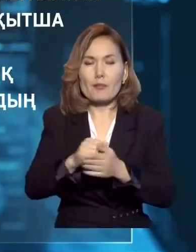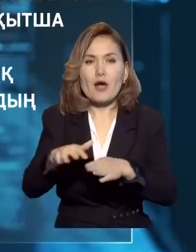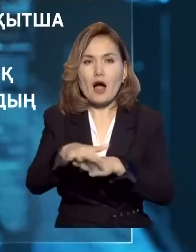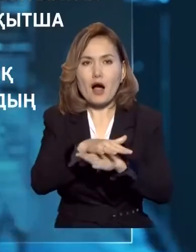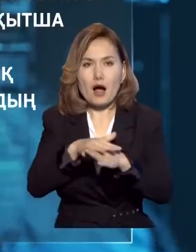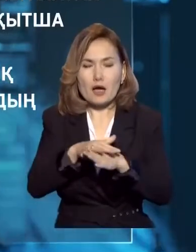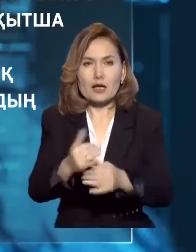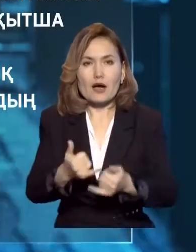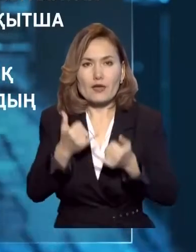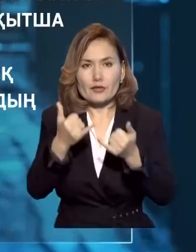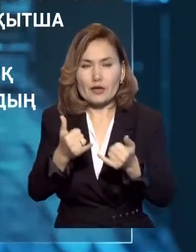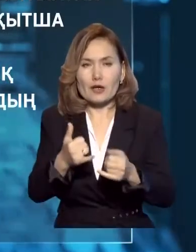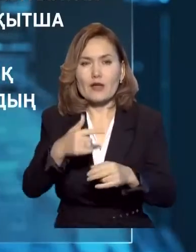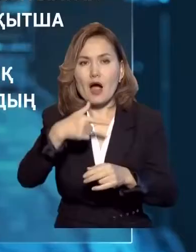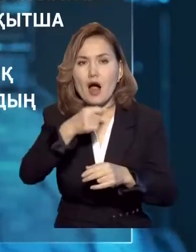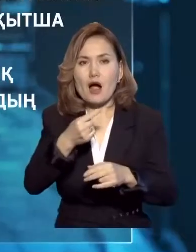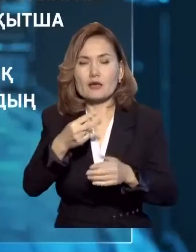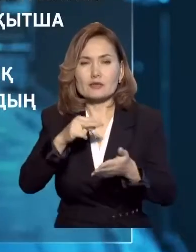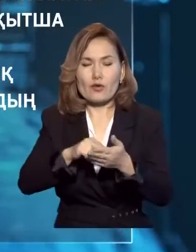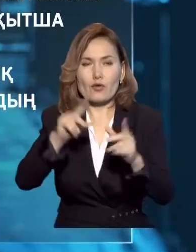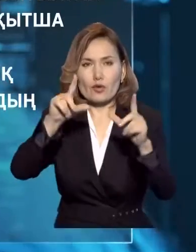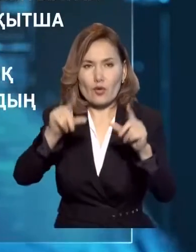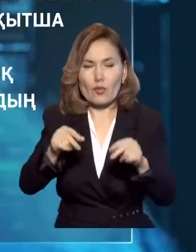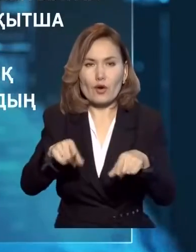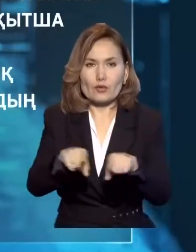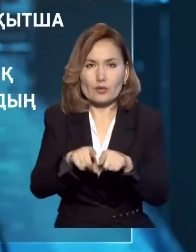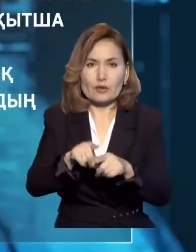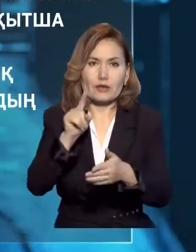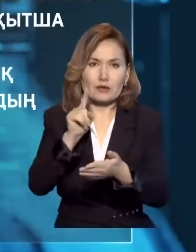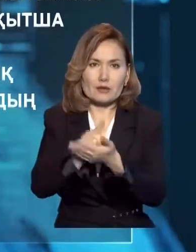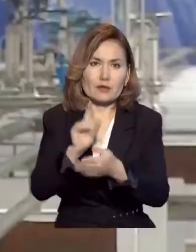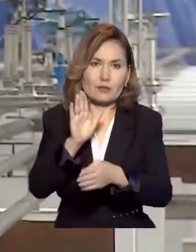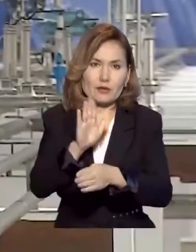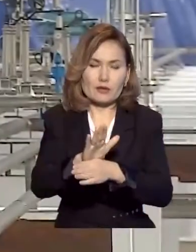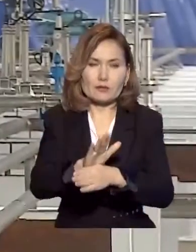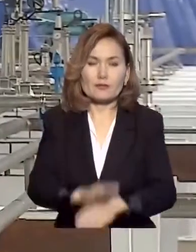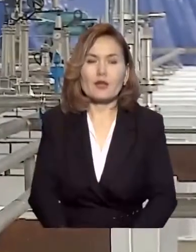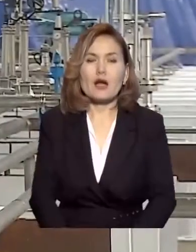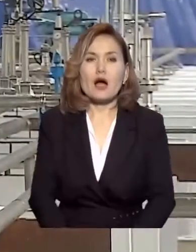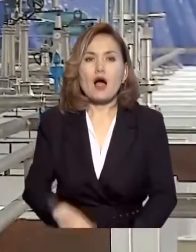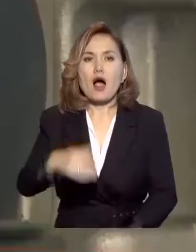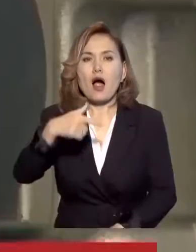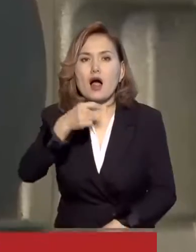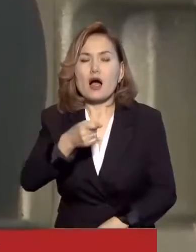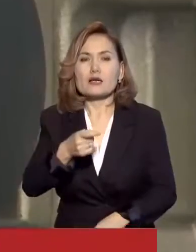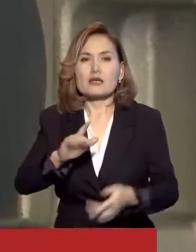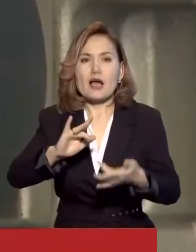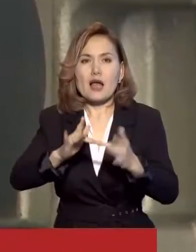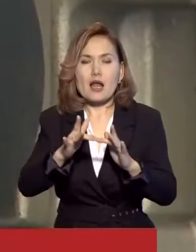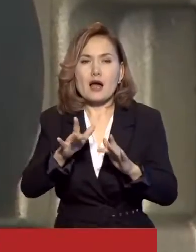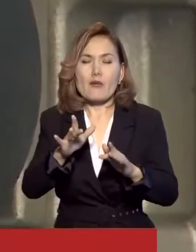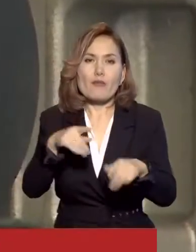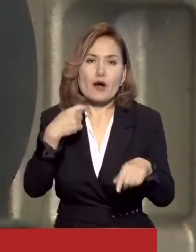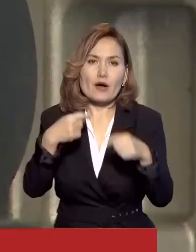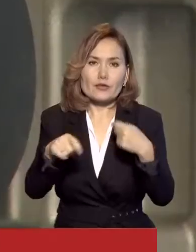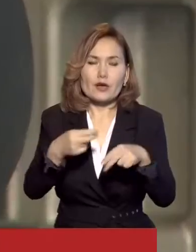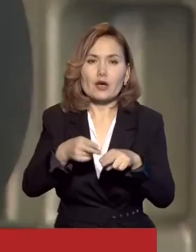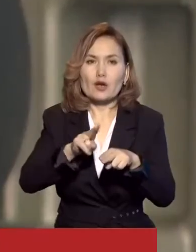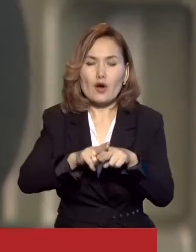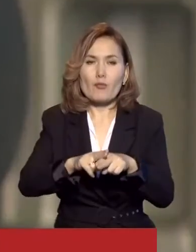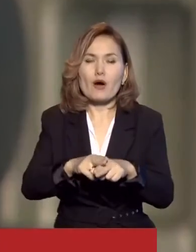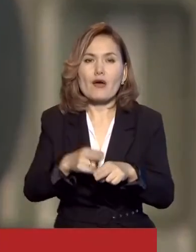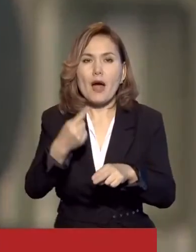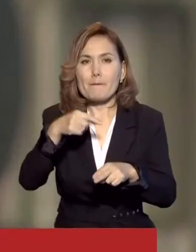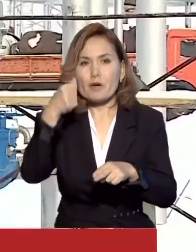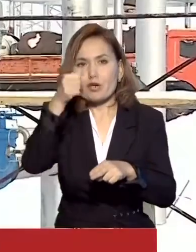үшін шекті бағалар өткен жылдың соңындағы деңгейден аспауға тиіс. Сондай-ақ сұйытылған газды электронды сауда алаңдары мен биржалар арқылы